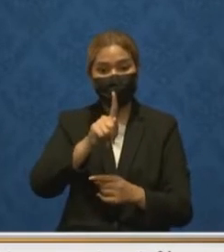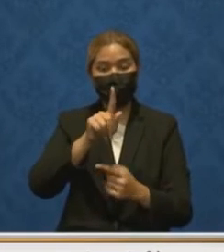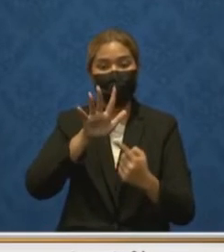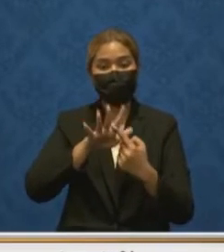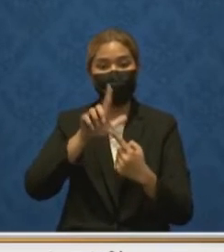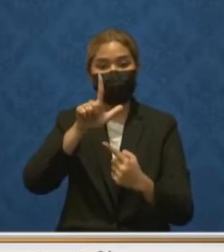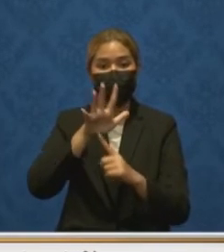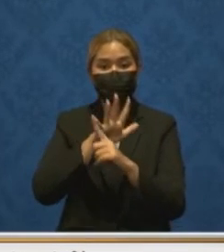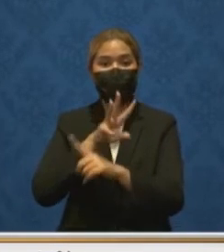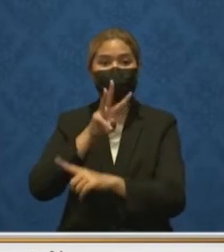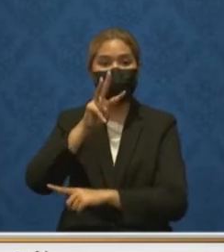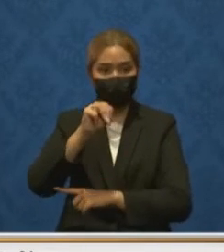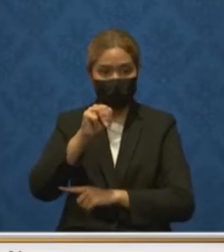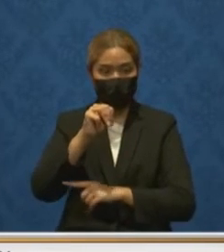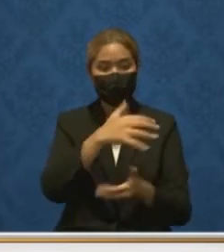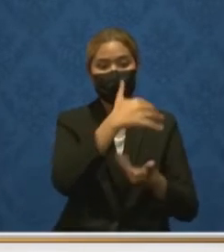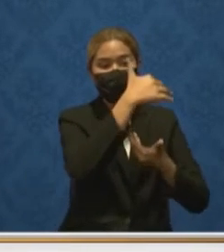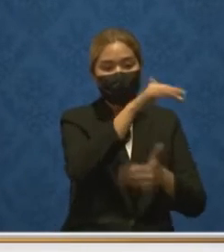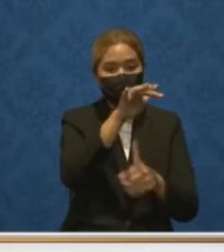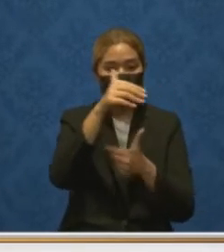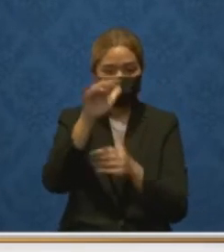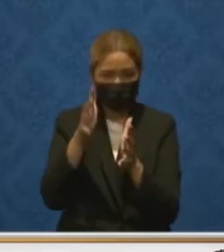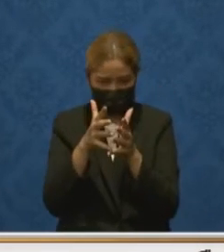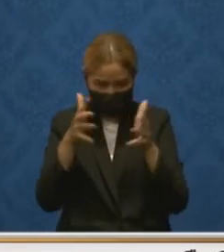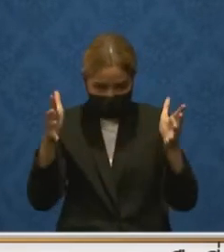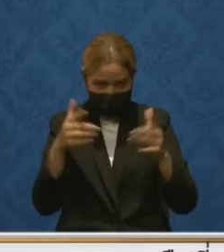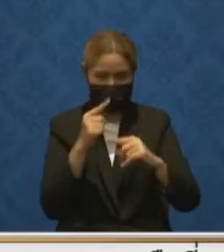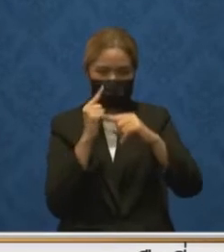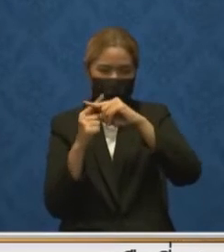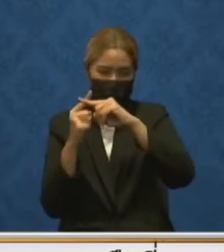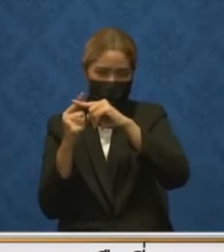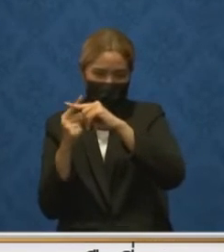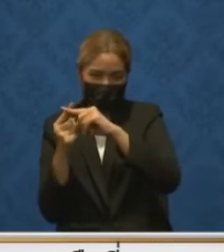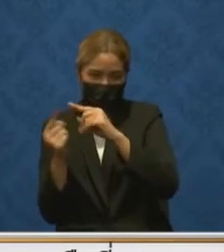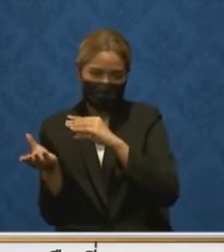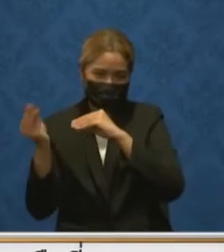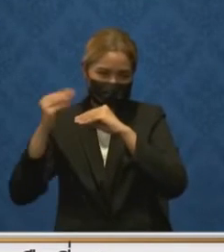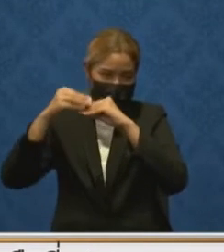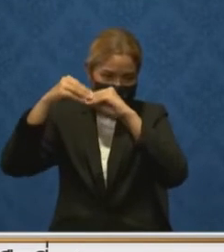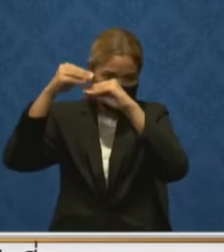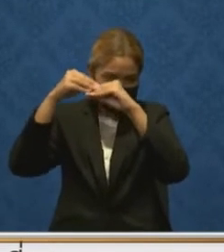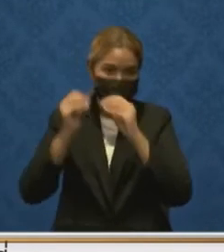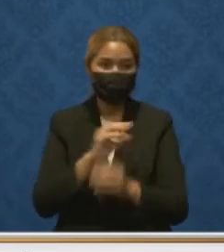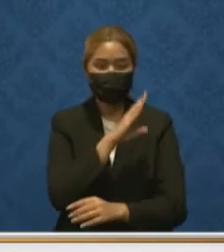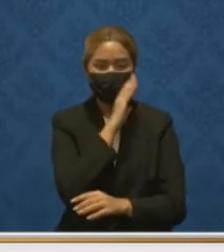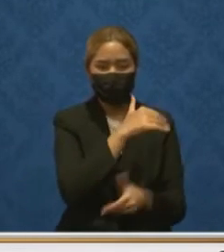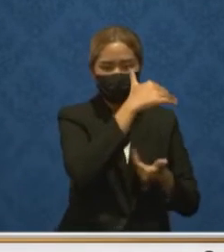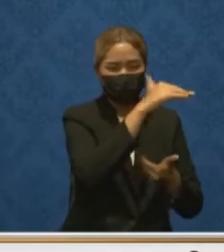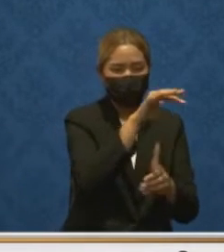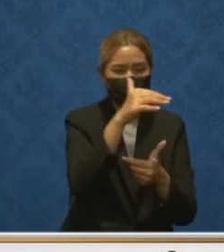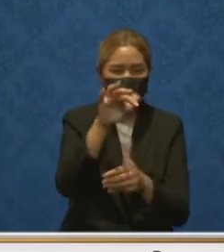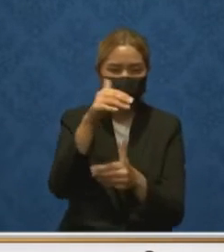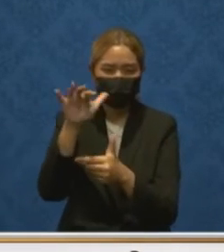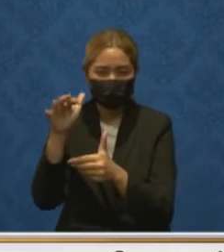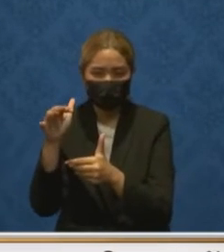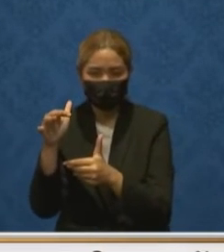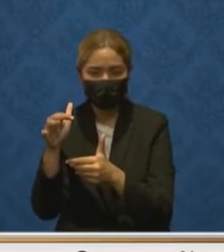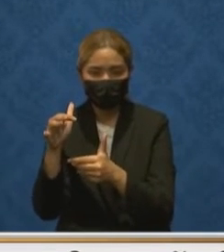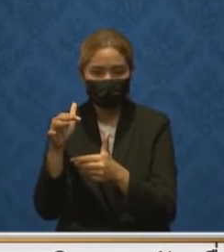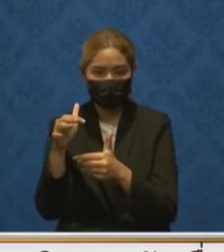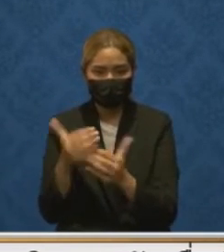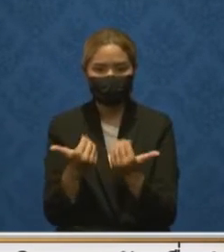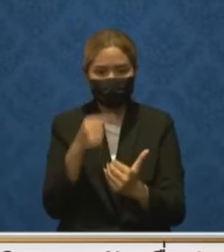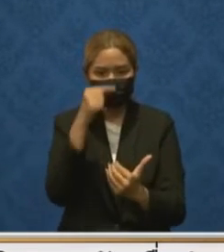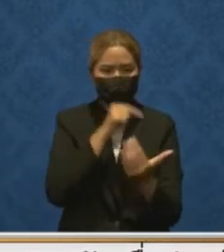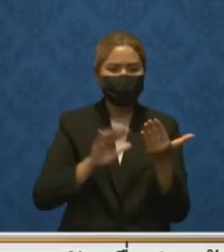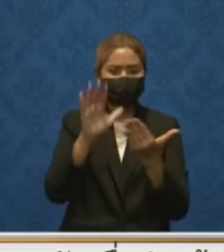บวกหลายร้อยเปอรเซ็ต์ครับแต่ขณะเดีวกันเราก็คำนึงว่าถ้าส่งออกเพลินเดี๋วน้ำมปลามใน